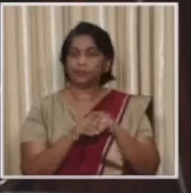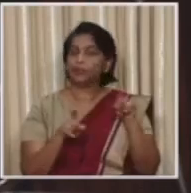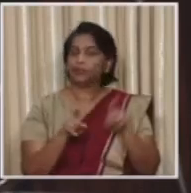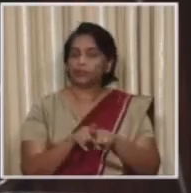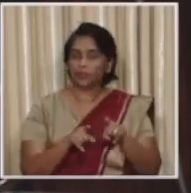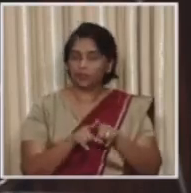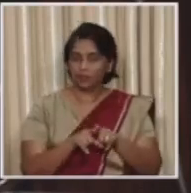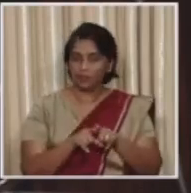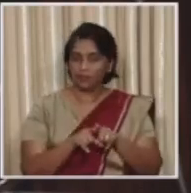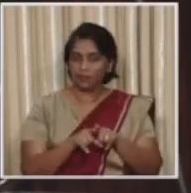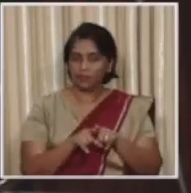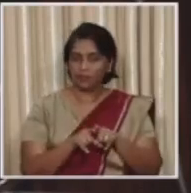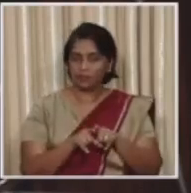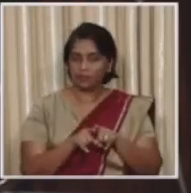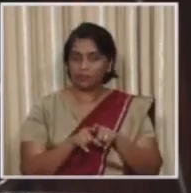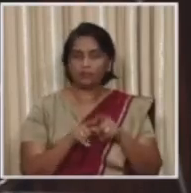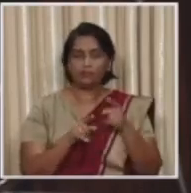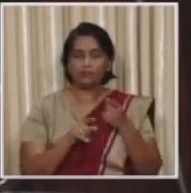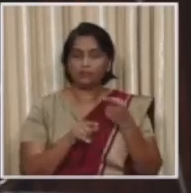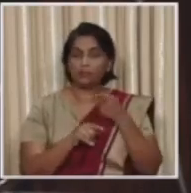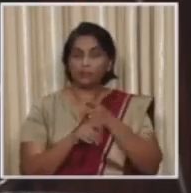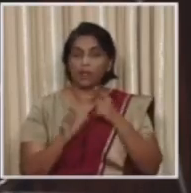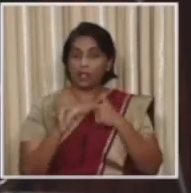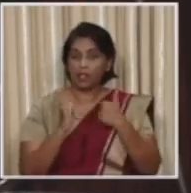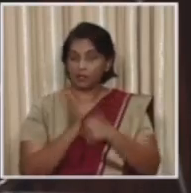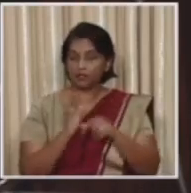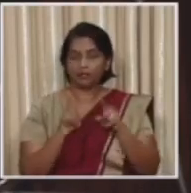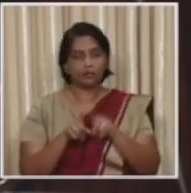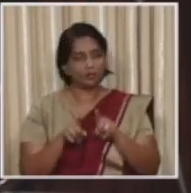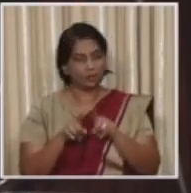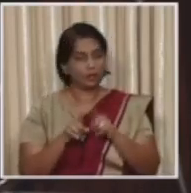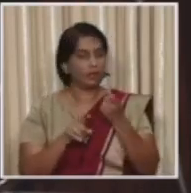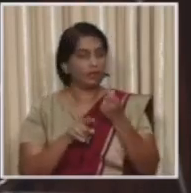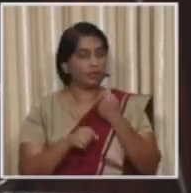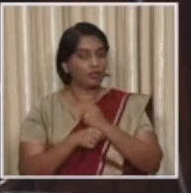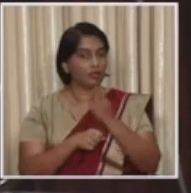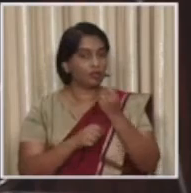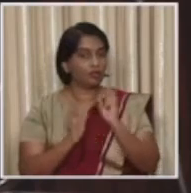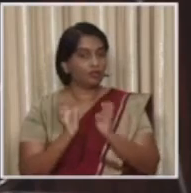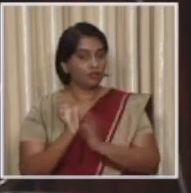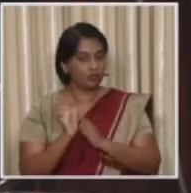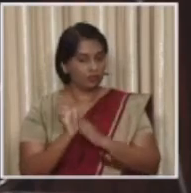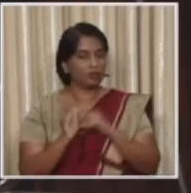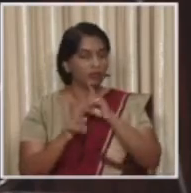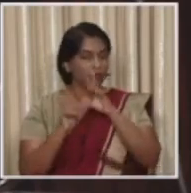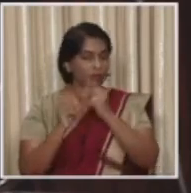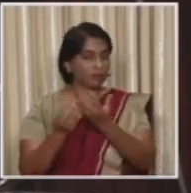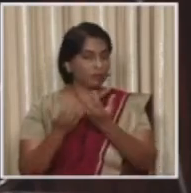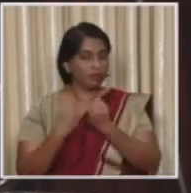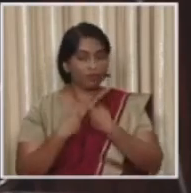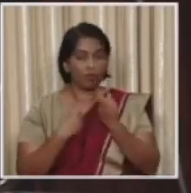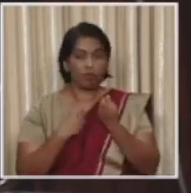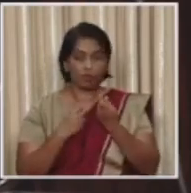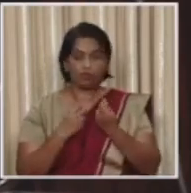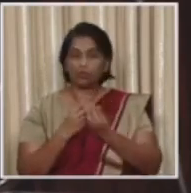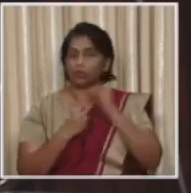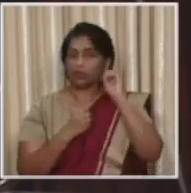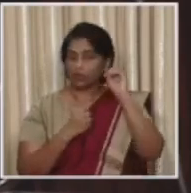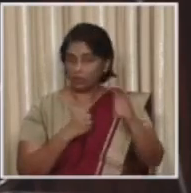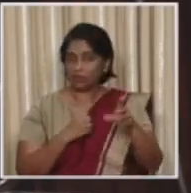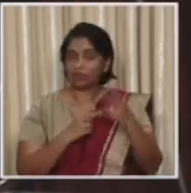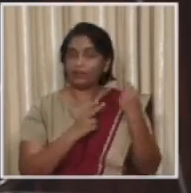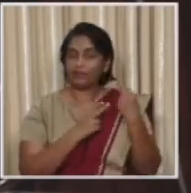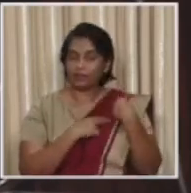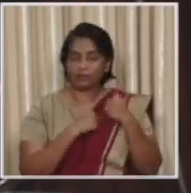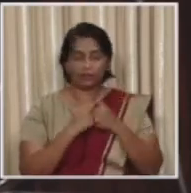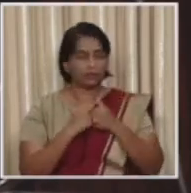වගේම අපි දැන් මේ පනත අනුවම රජයේ මුදල් කාරක සභාව තමයි මීට ලැබෙන මුදල් සම්බන්ධයෙන් ඒ මුදල් යෙදවීම සම්බන්ධයෙන් වකී මිෂ්ටි